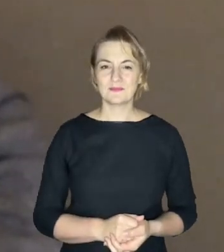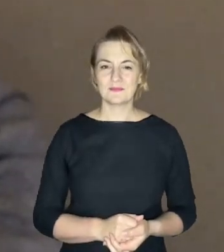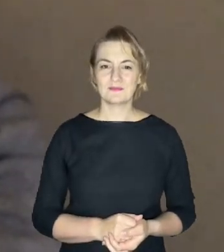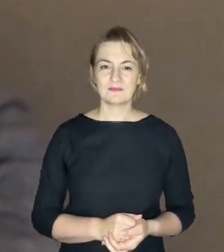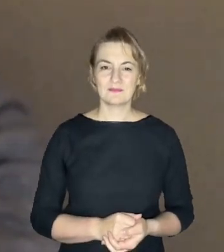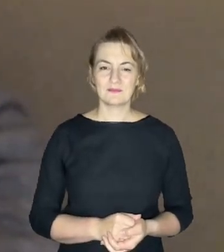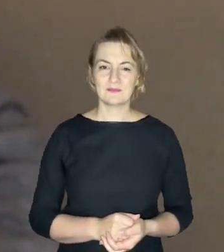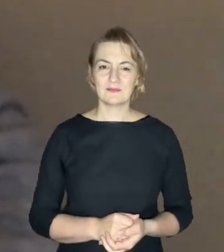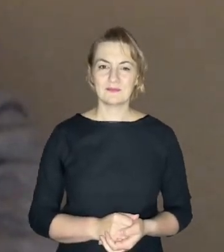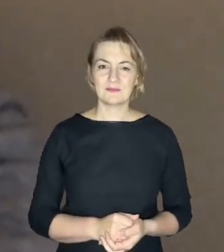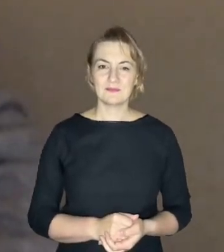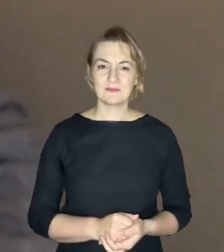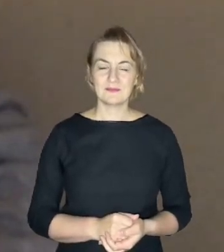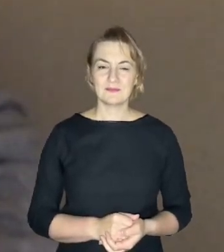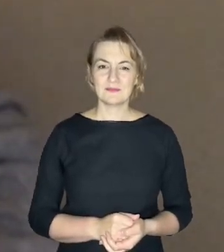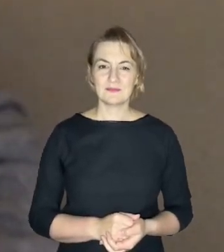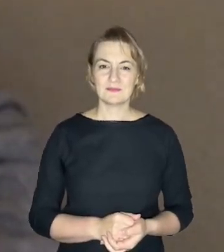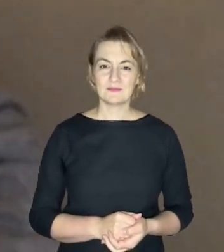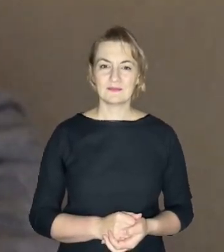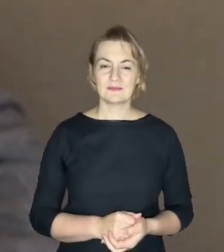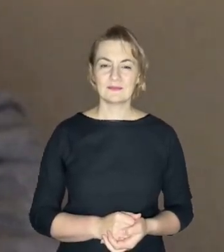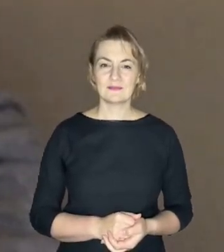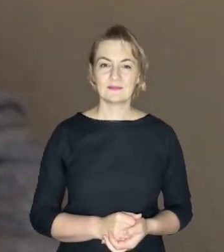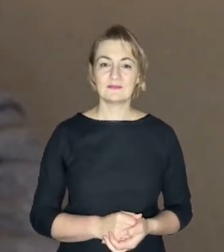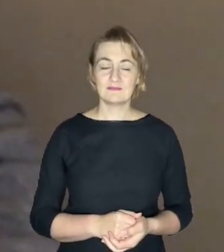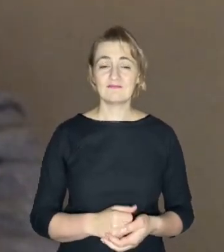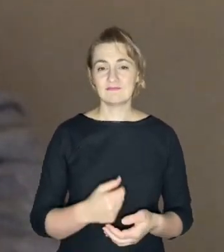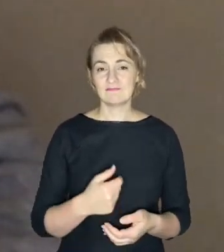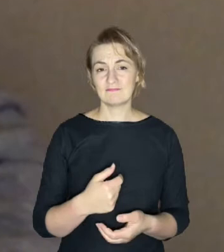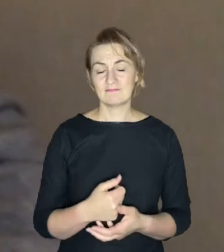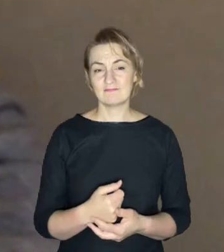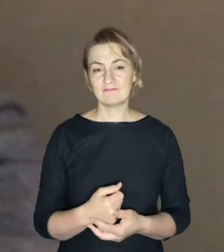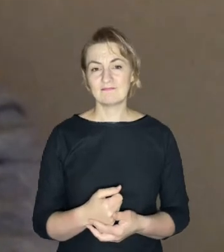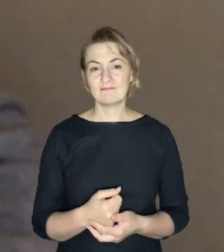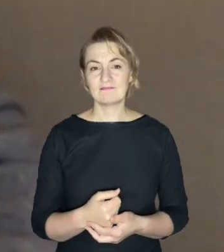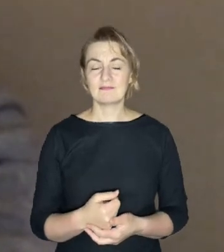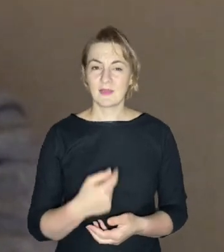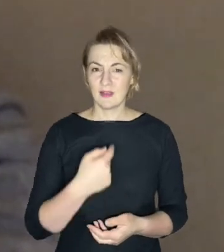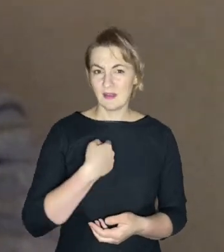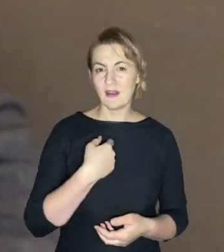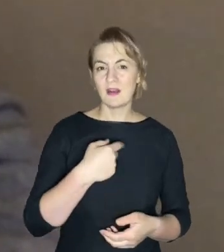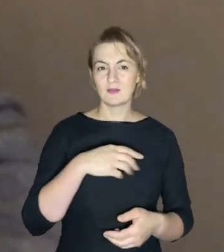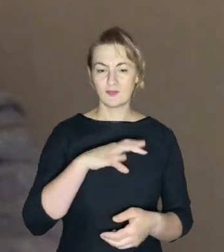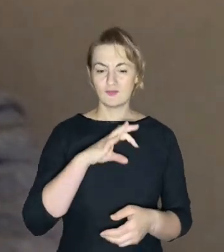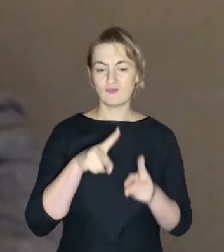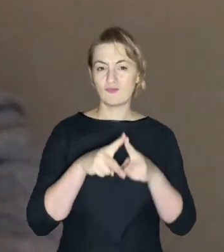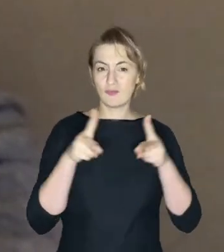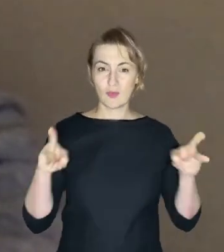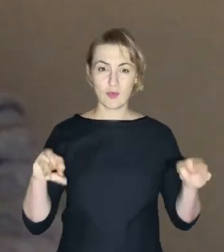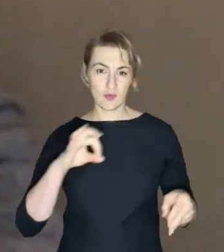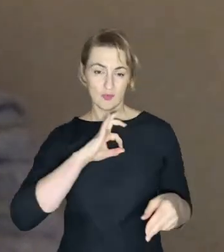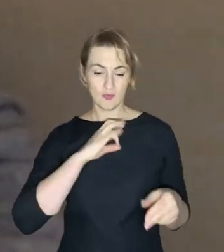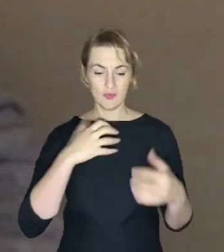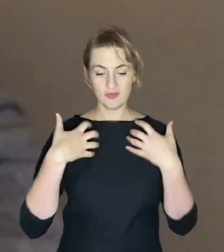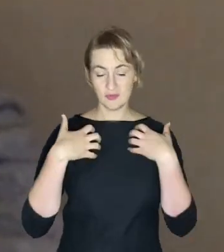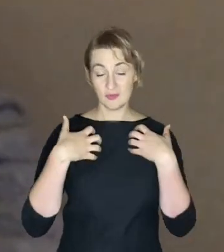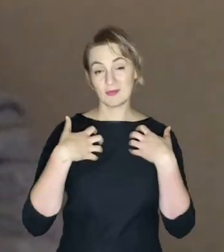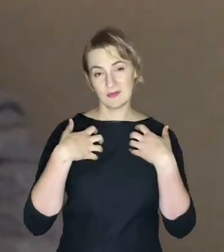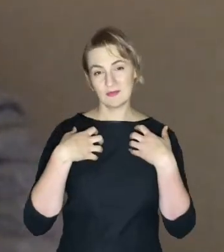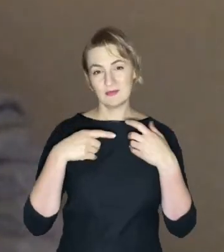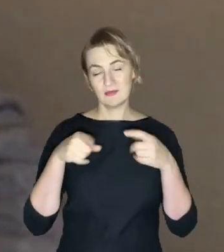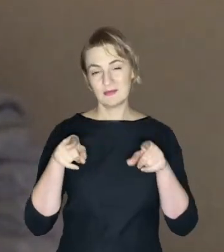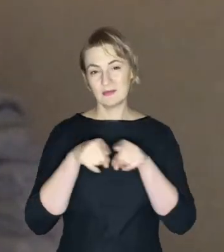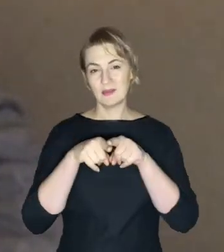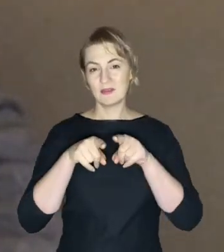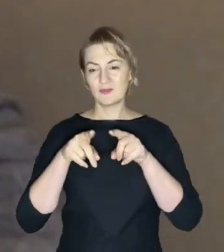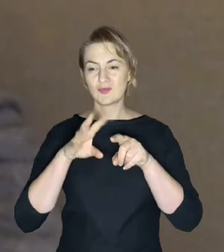no ja całe swoje dotychczasowe życie i myślę, że resztę tego życia też no